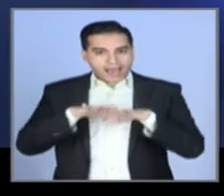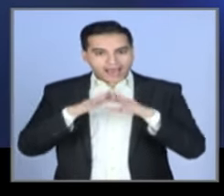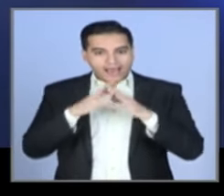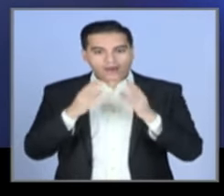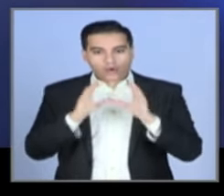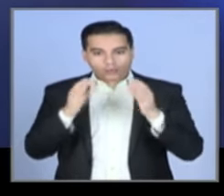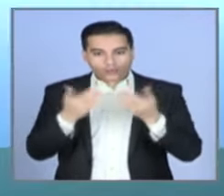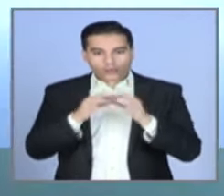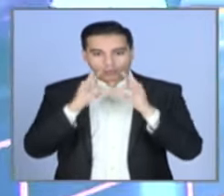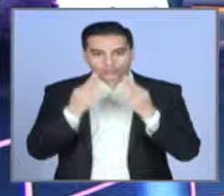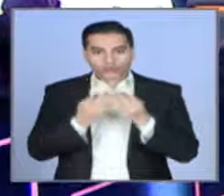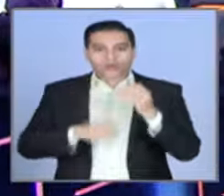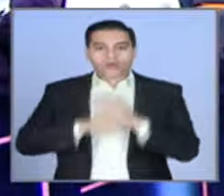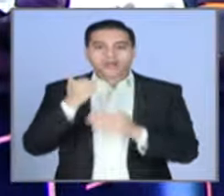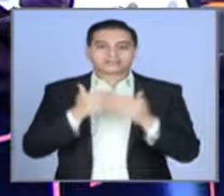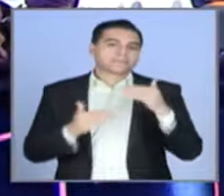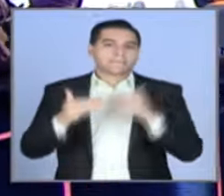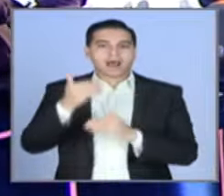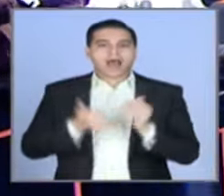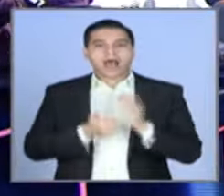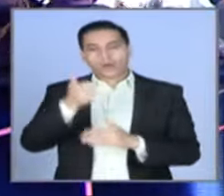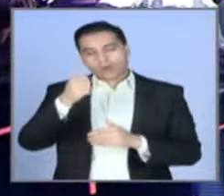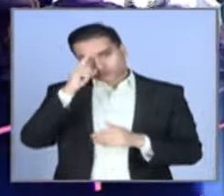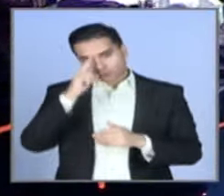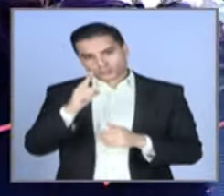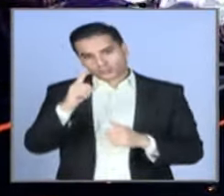على مركز متقدم.